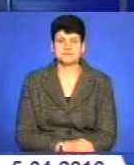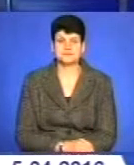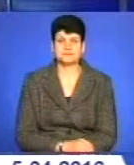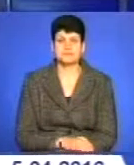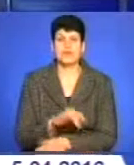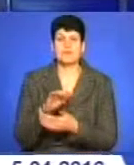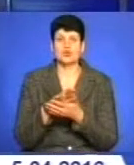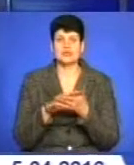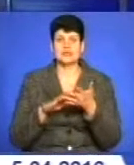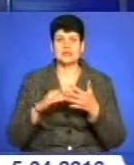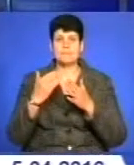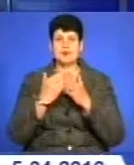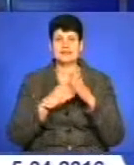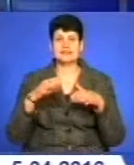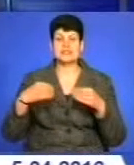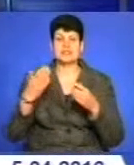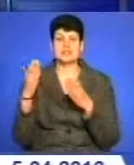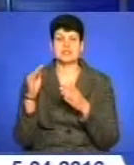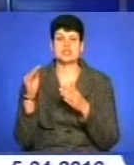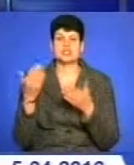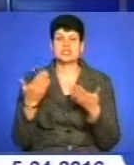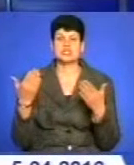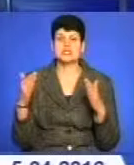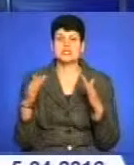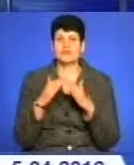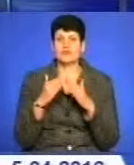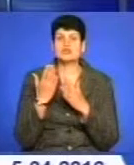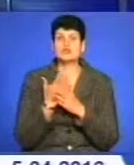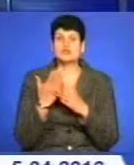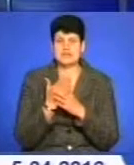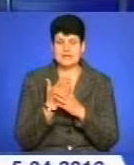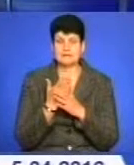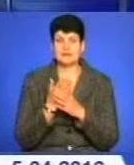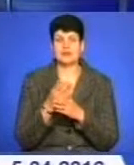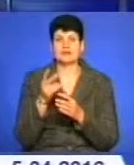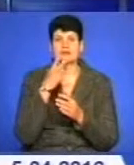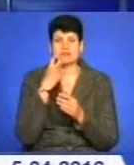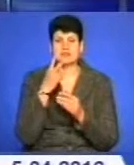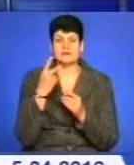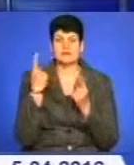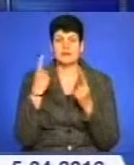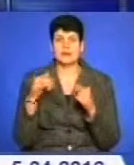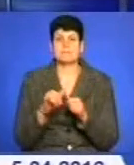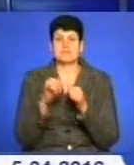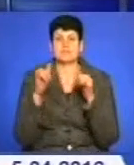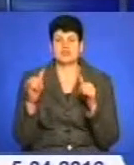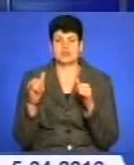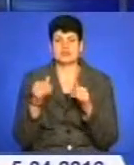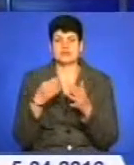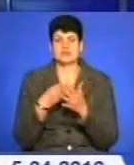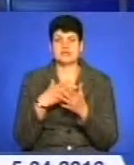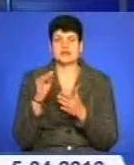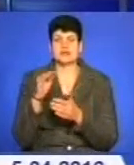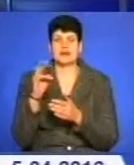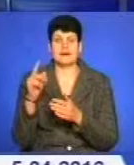Продовжує діяти програма надання житлових субсидій соціально незахищеним верствам населення. Враховуючи значне підвищення тарифів на житлово-комунальні